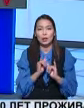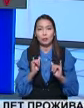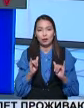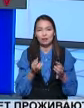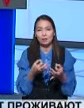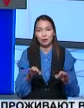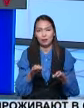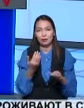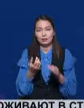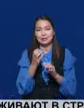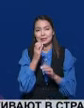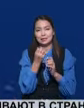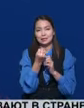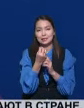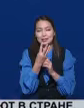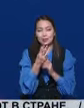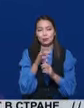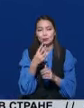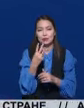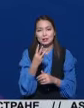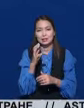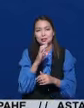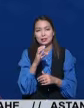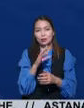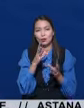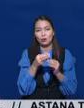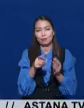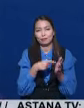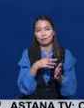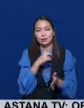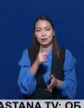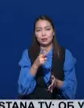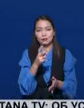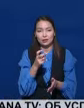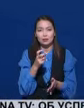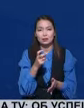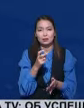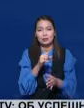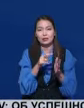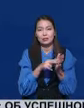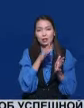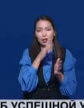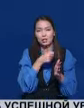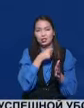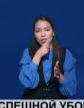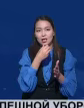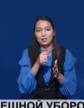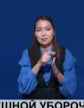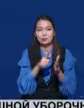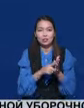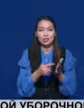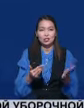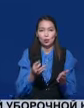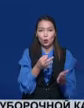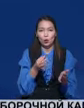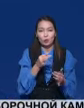по 26 сентября. Всего опрошено 1200 респондентов старше 18 лет. В опросе принимали участие жители 17 областей, а также Астаны,